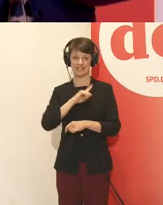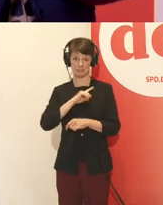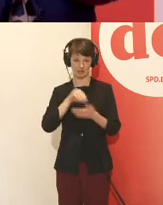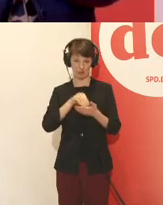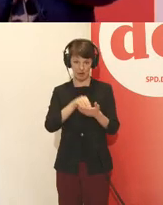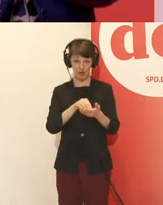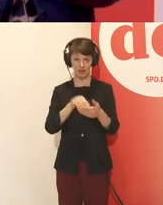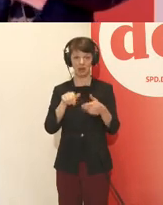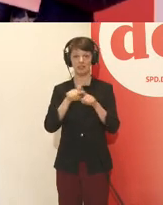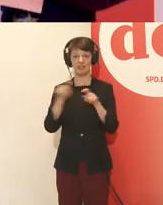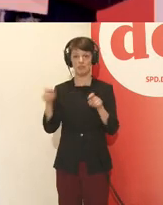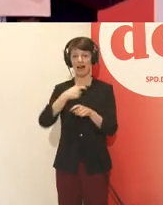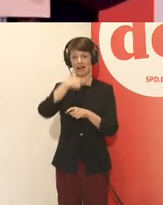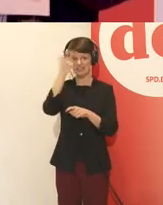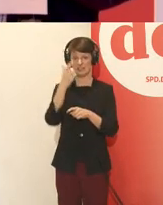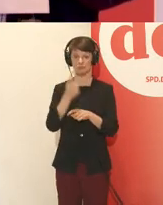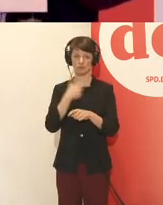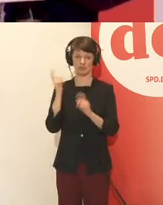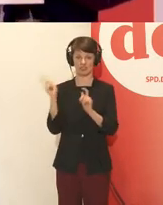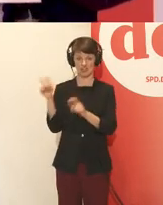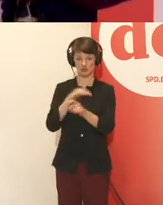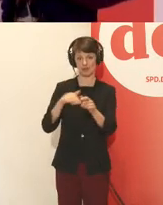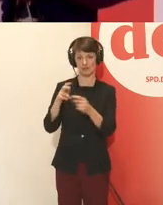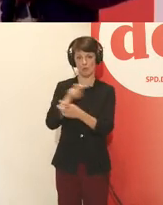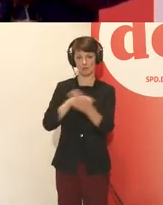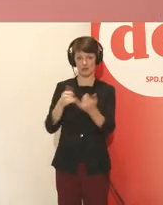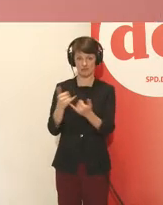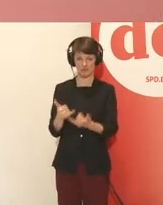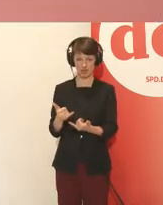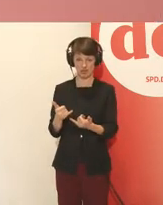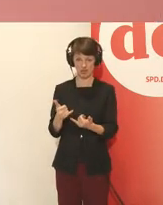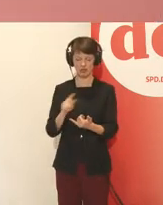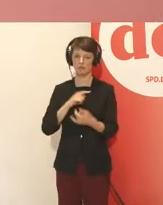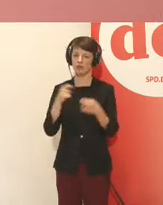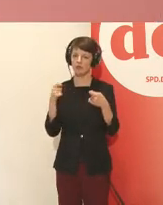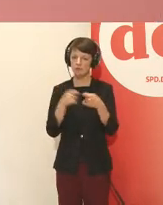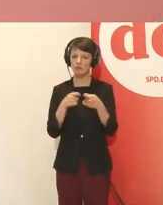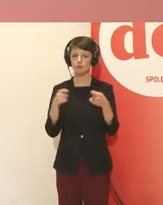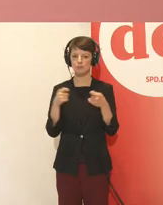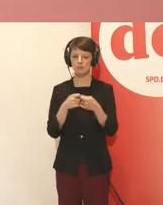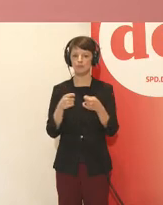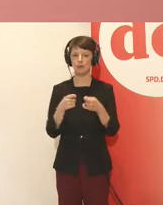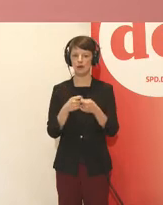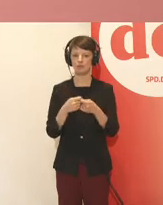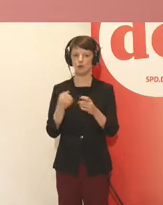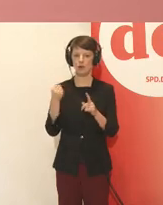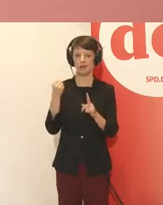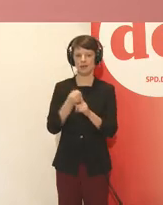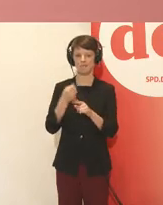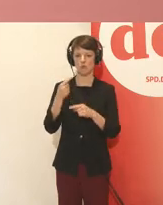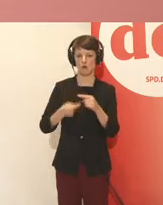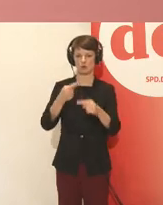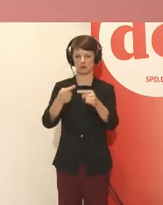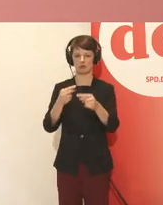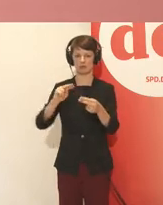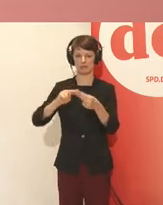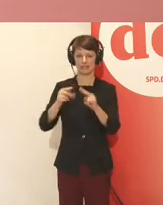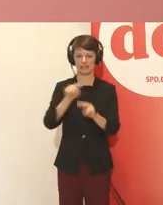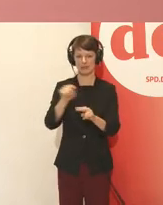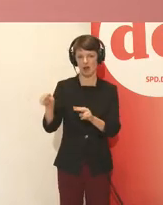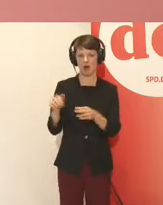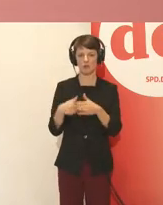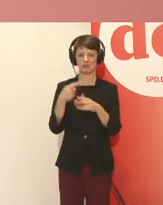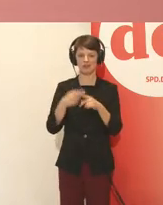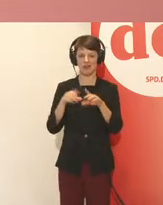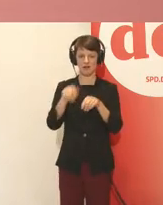andere zum thema rassismus in unserer gesellschaft wie gehen wir damit um und ich bin sehr sehr gespannt auch darauf was da an impulsen kommt auch dann den mitgliedern von den